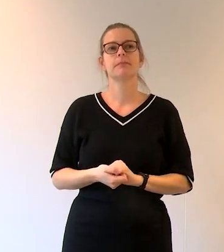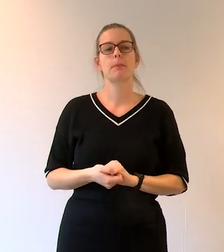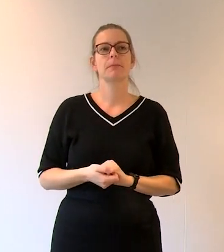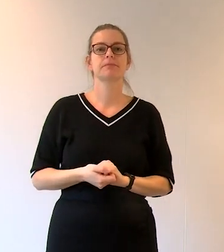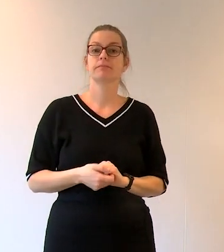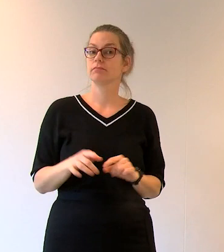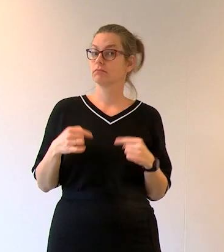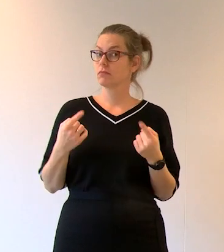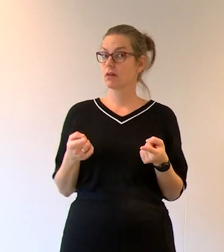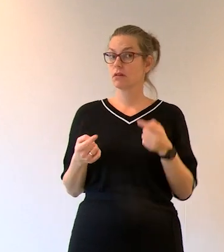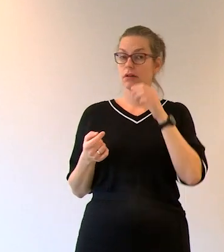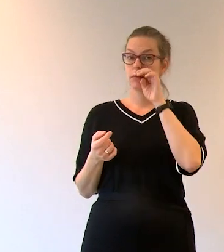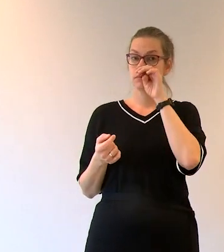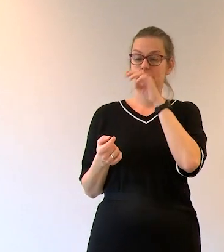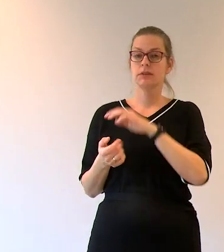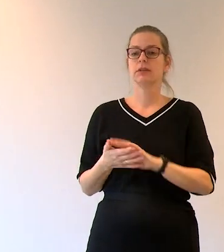En dan.